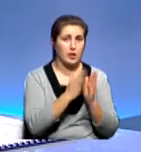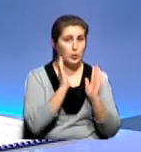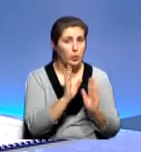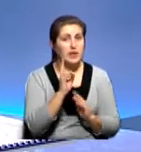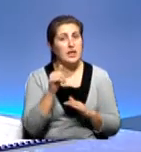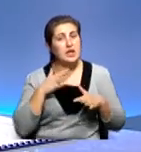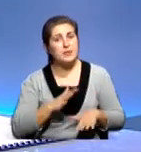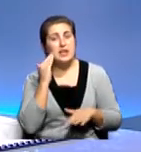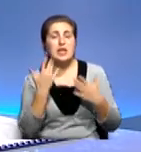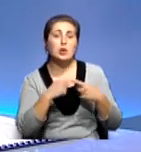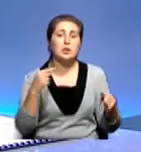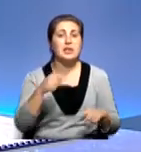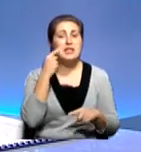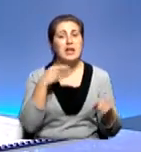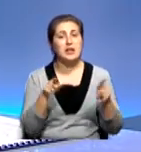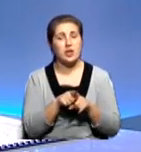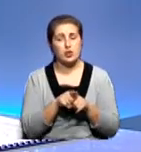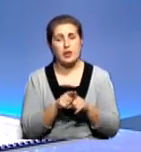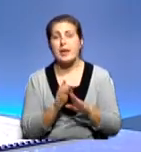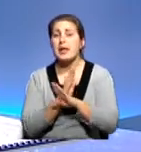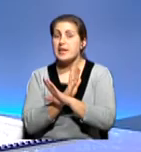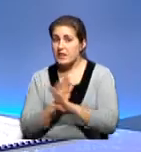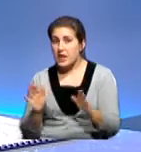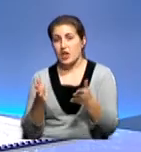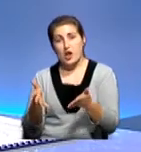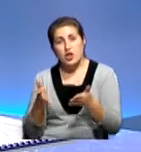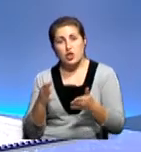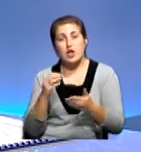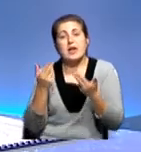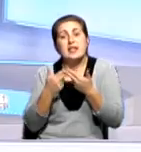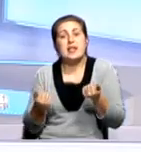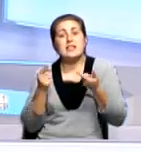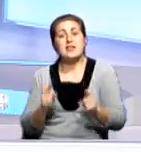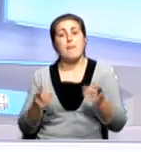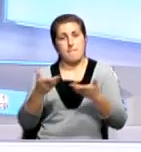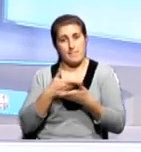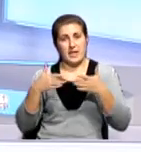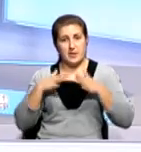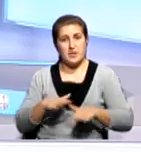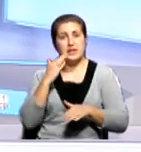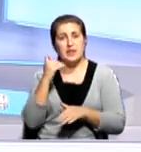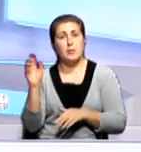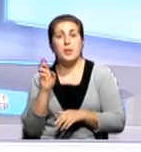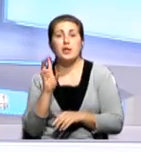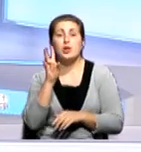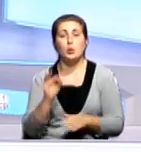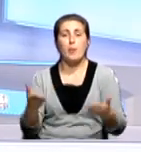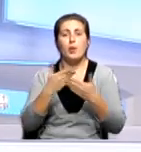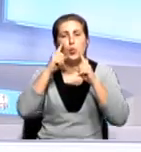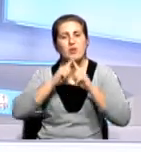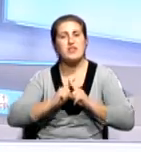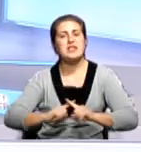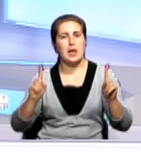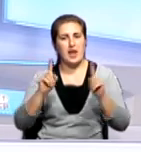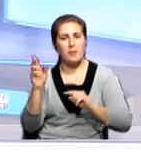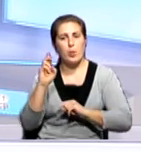крымско-татарском или на других языках также Нет конечно же мы Да действительно мы крымско-татарская библиотека но мы универсальная